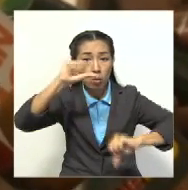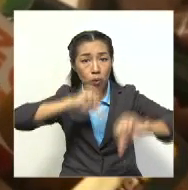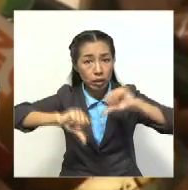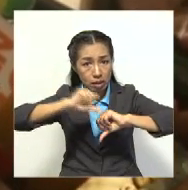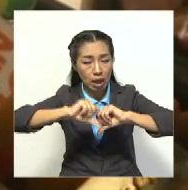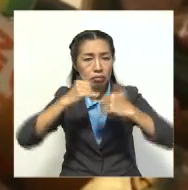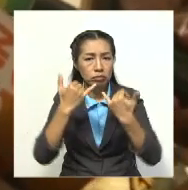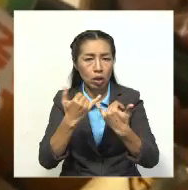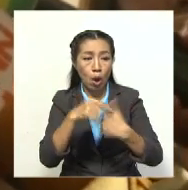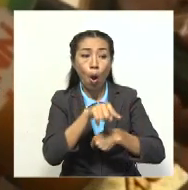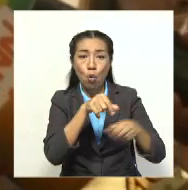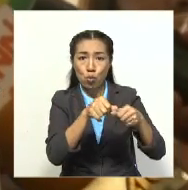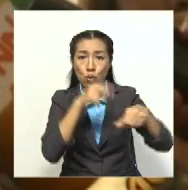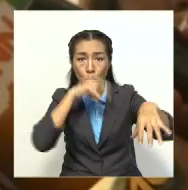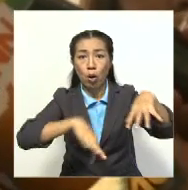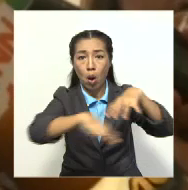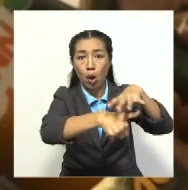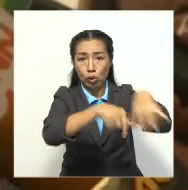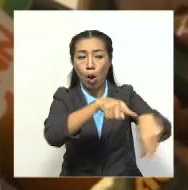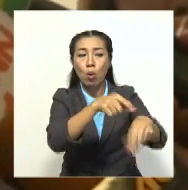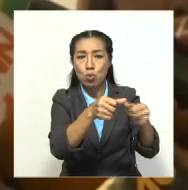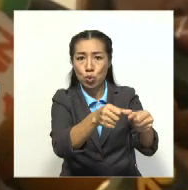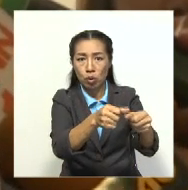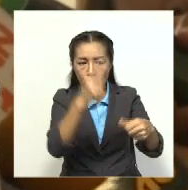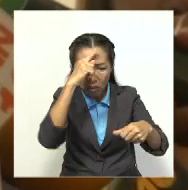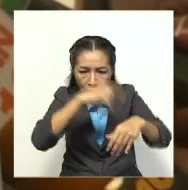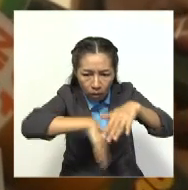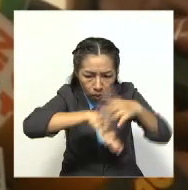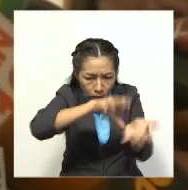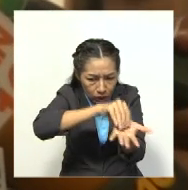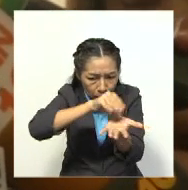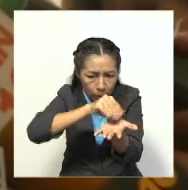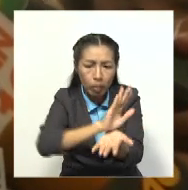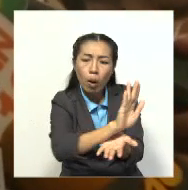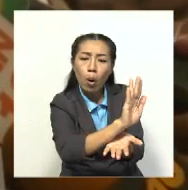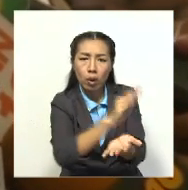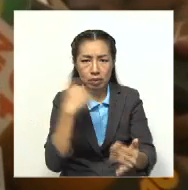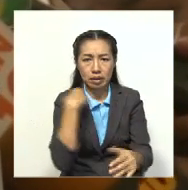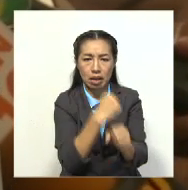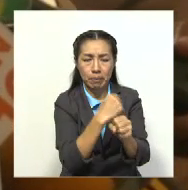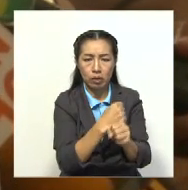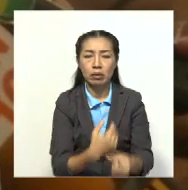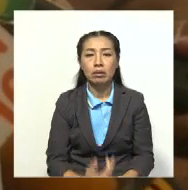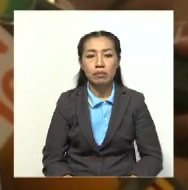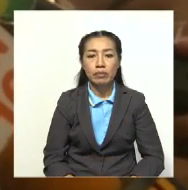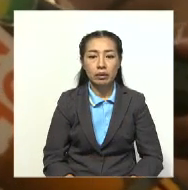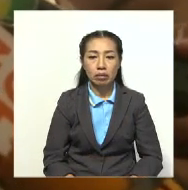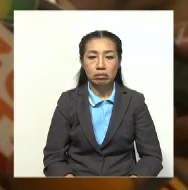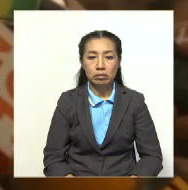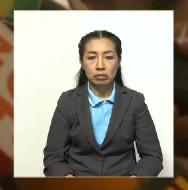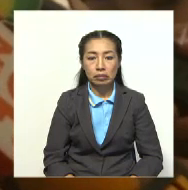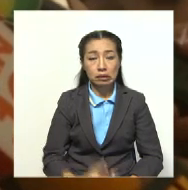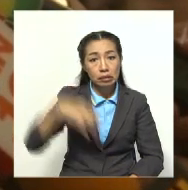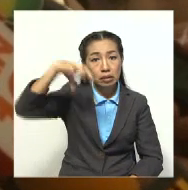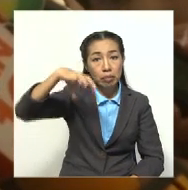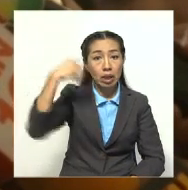ยาศาสตร์เนี่ยเขาอยู่ในพื้นที่ในฐานะการค้นหาในทางคดีอยู่แล้วสิ่งที่ทางสำนักง